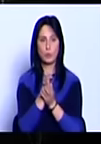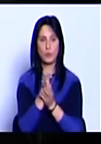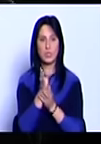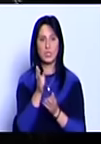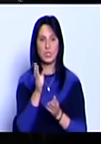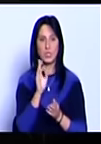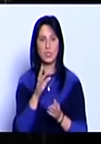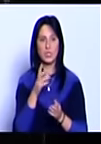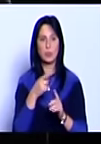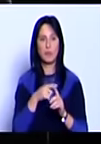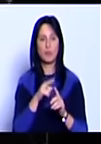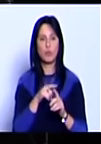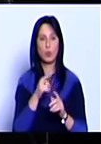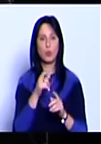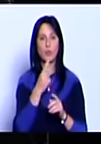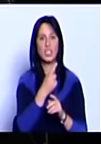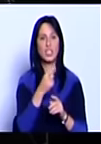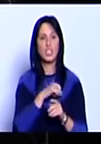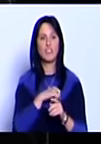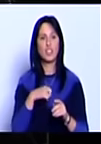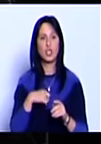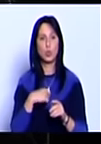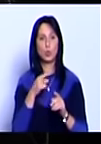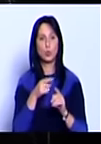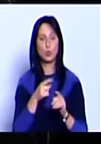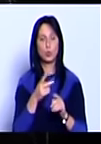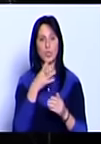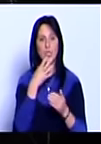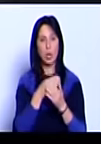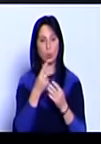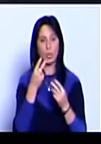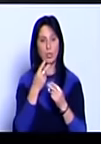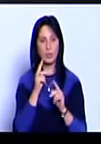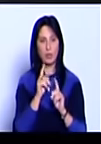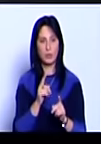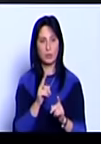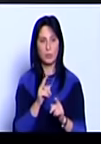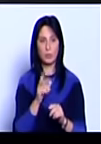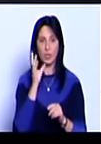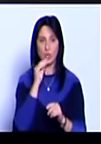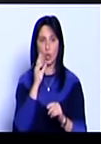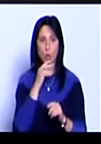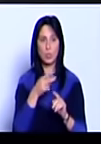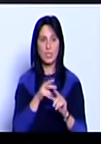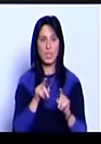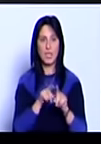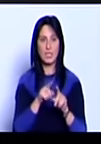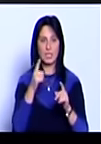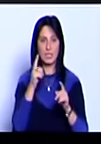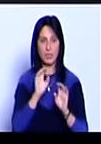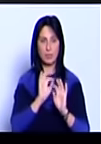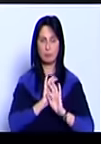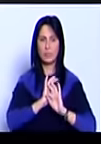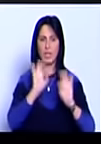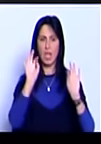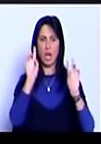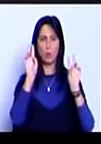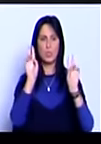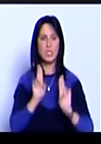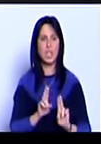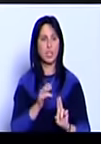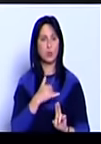იმ სივრცეებთან, რომელიც თვითონაც უვლია საკუთარ თავს. მაგრამ როცა ეს ასეთ იდეალურ სტანდარტში არ